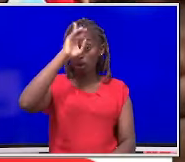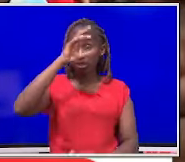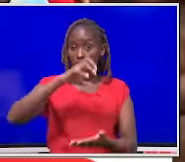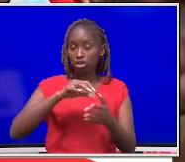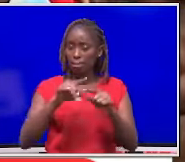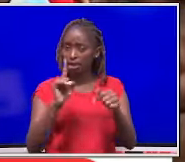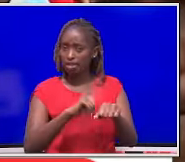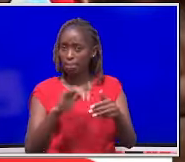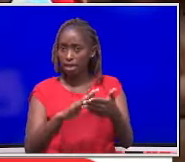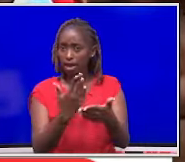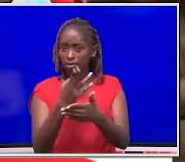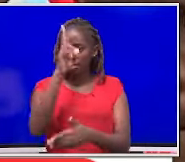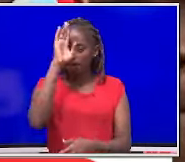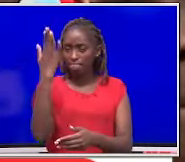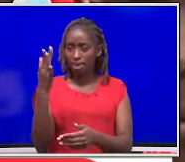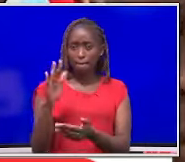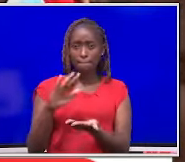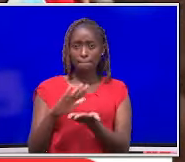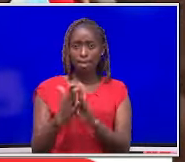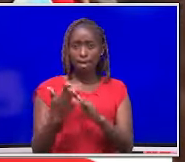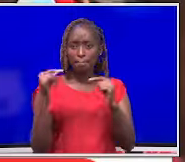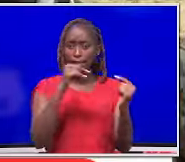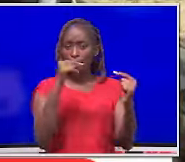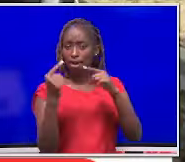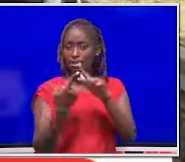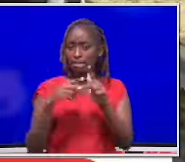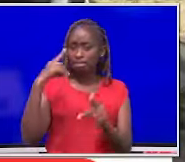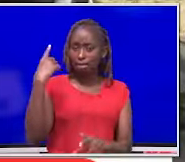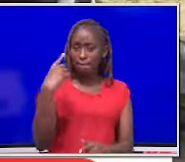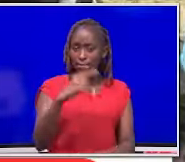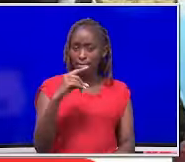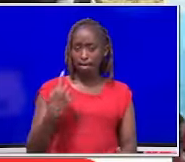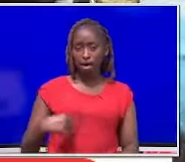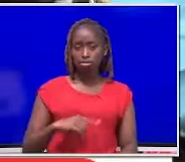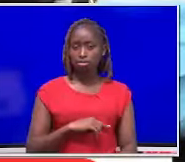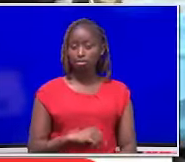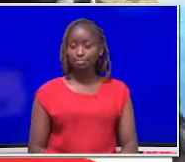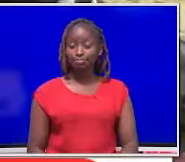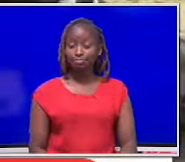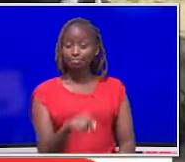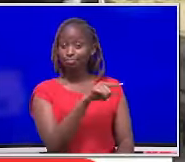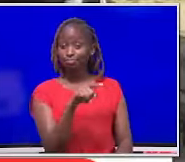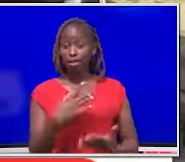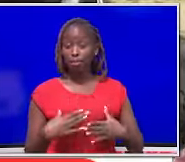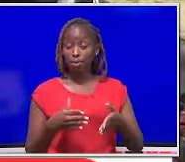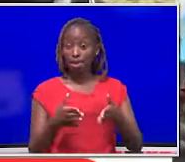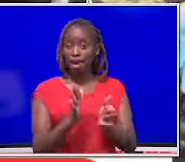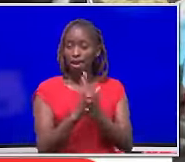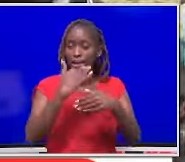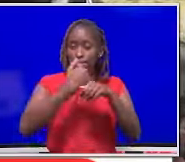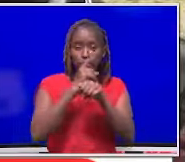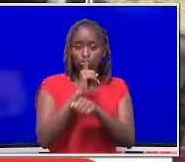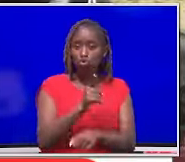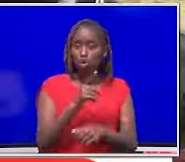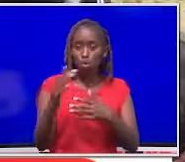kwa polisi tena wanakuwa maadui zetu, wanaanza kutupiga. These people are on the ground here and they are making sure that whatever